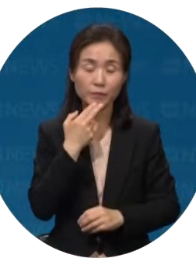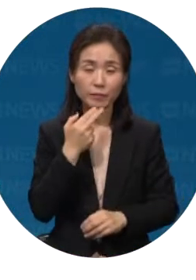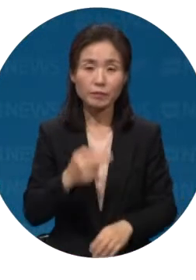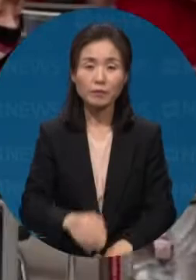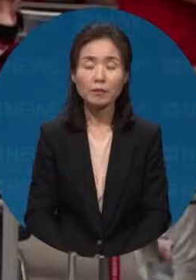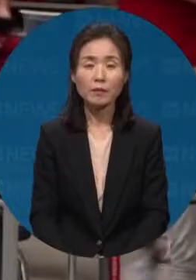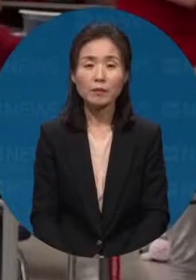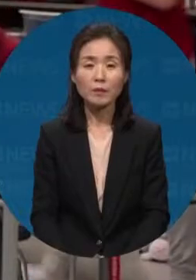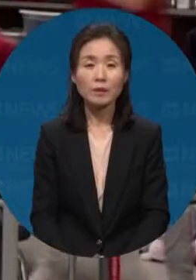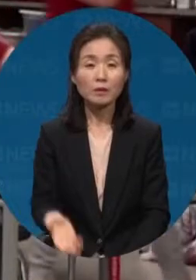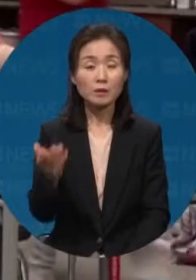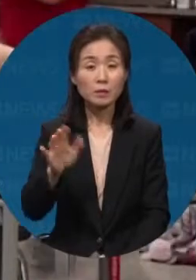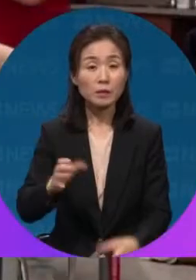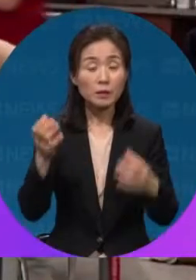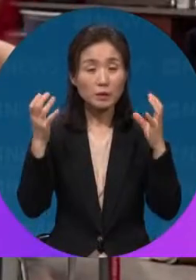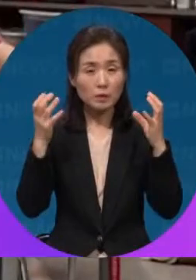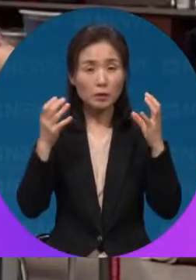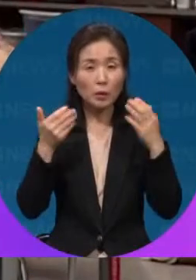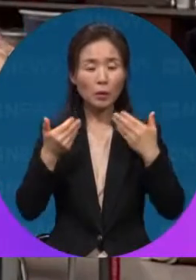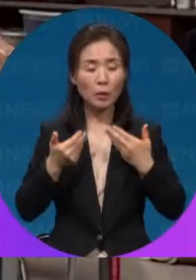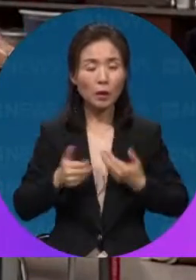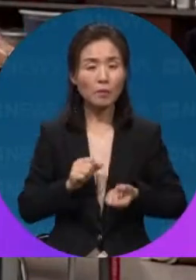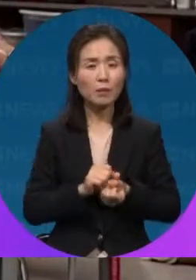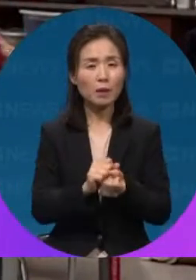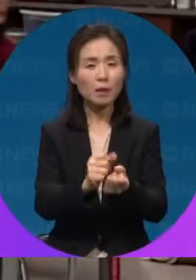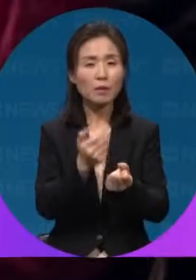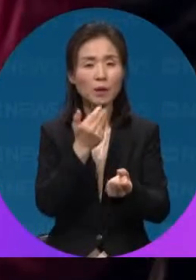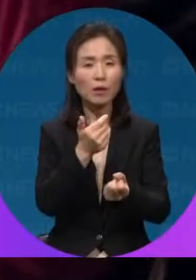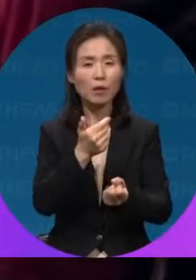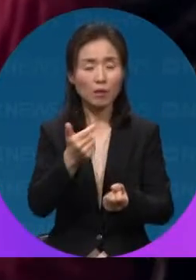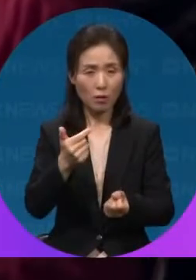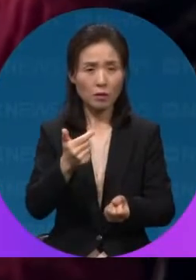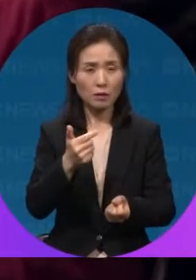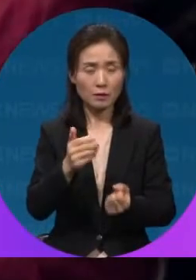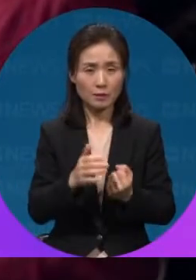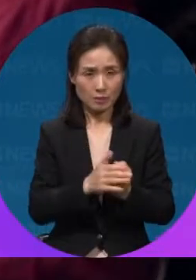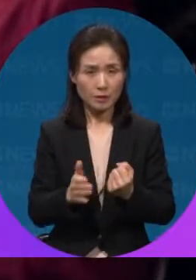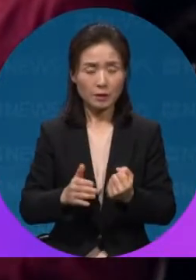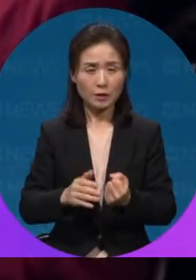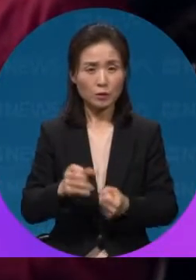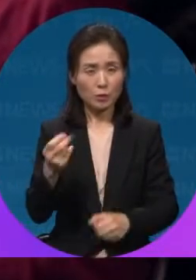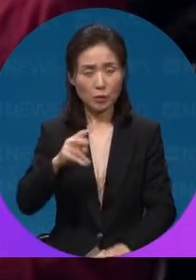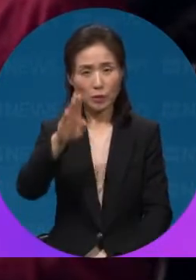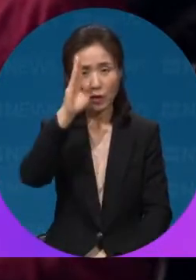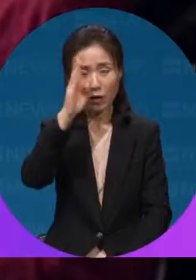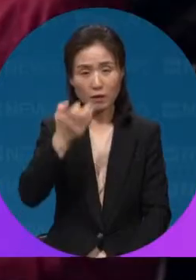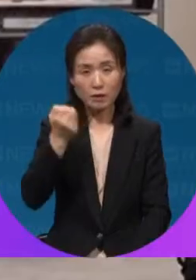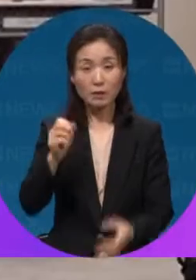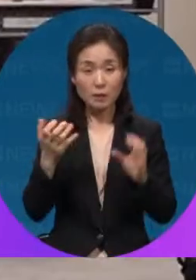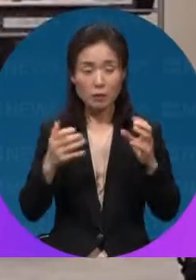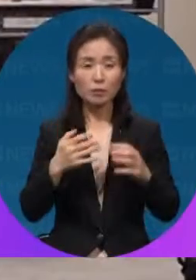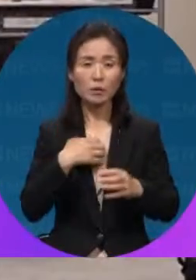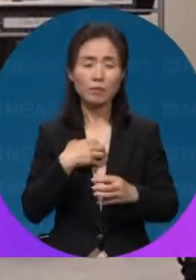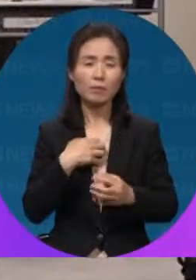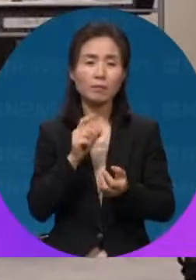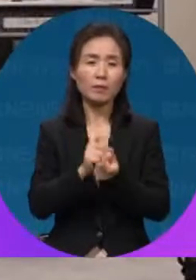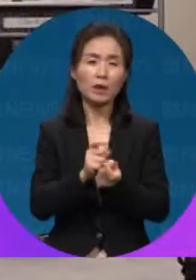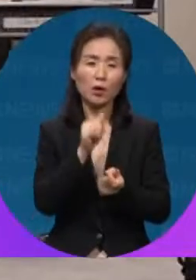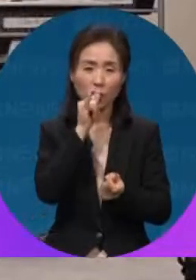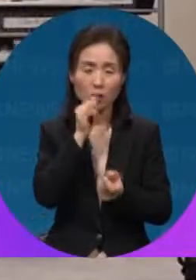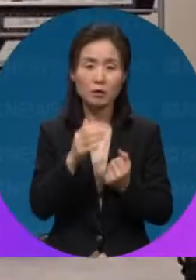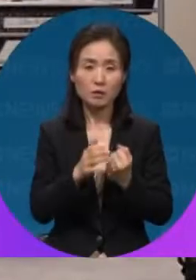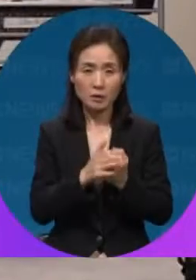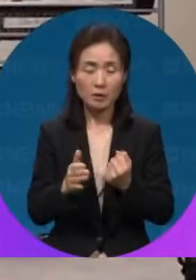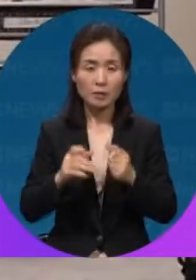나타났습니다. 하지만 아이들이 조용한 전파자가 될 가능성이 남아있고 기저질환이 있는 아동들의 경우 위험한 상황에 처할 수 있기